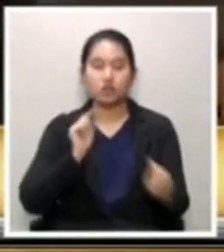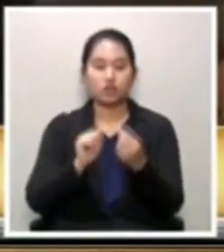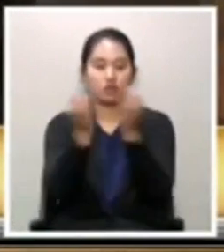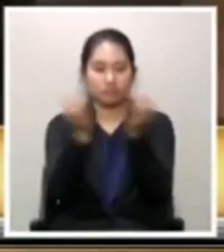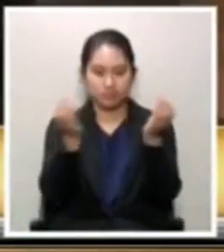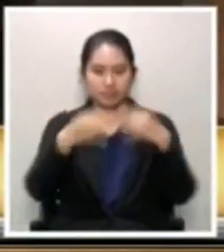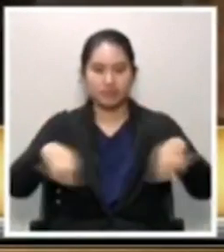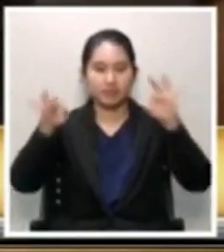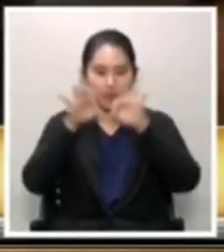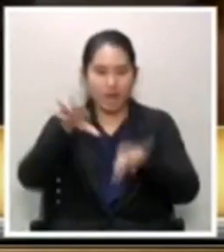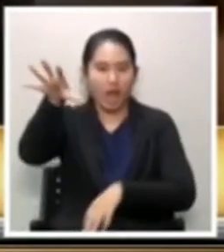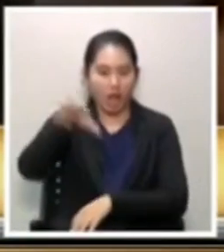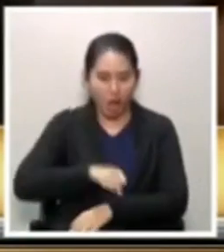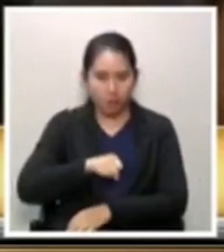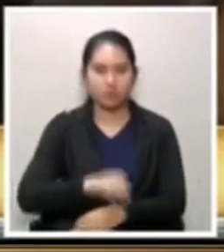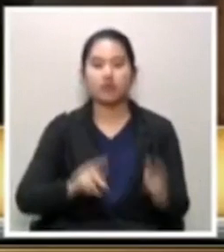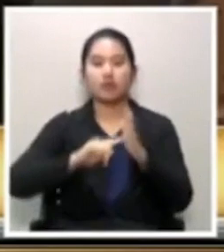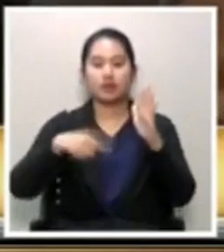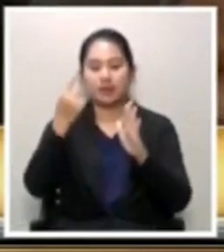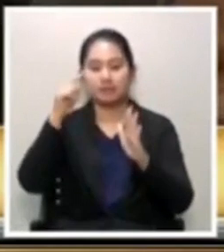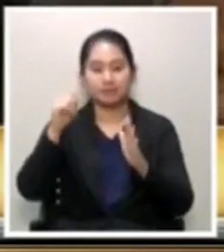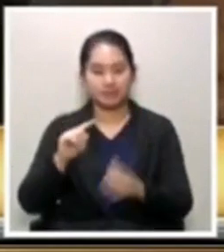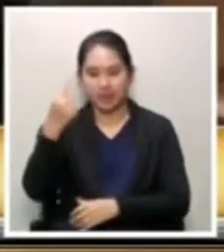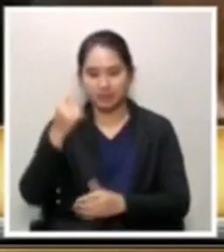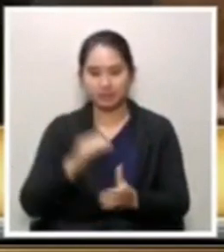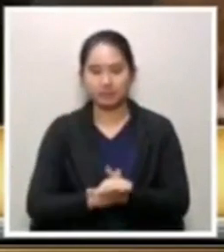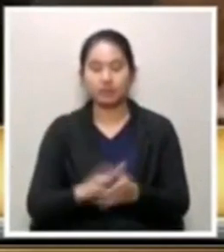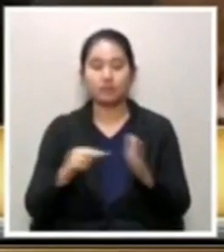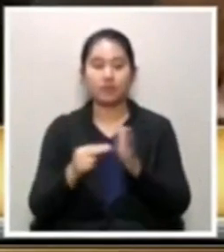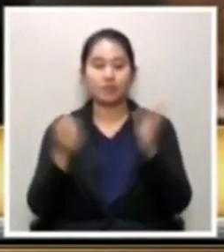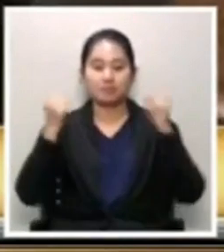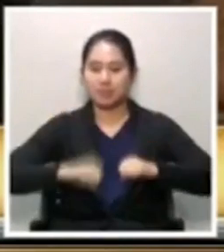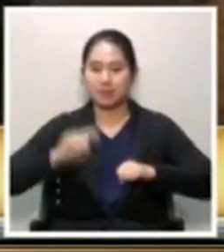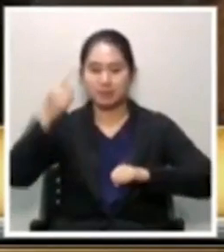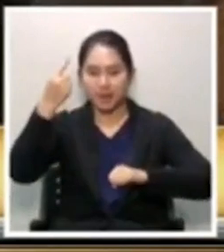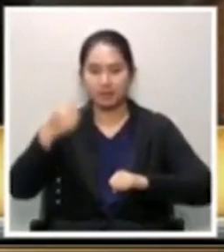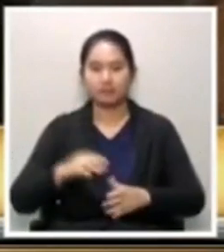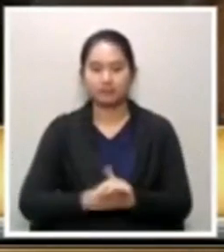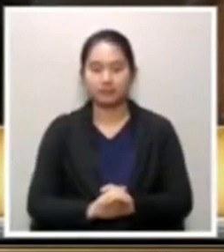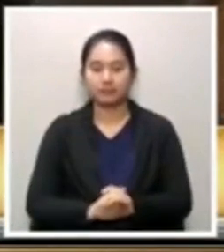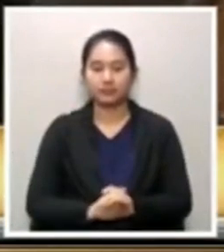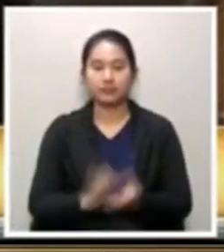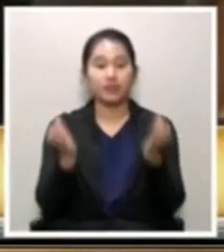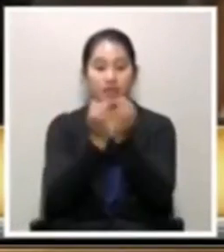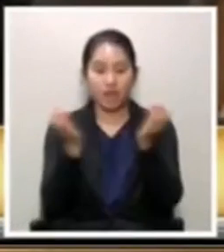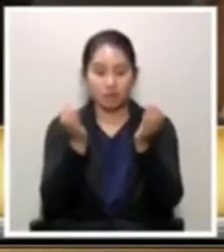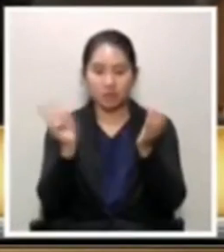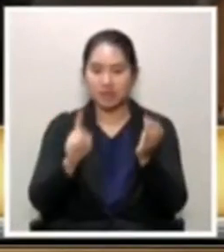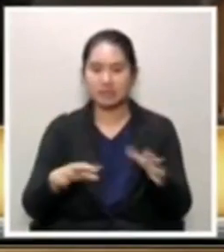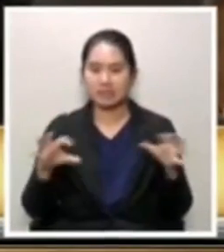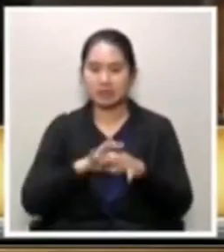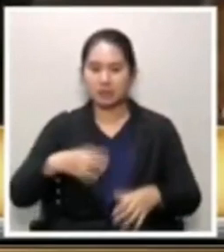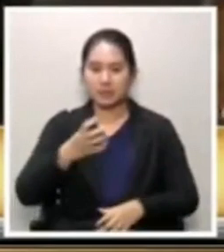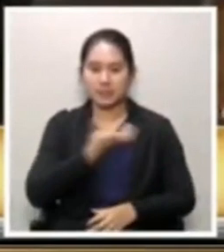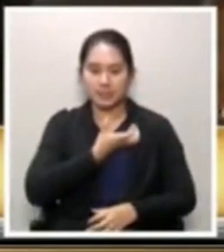40กลับมาให้ได้เริ่มต้นกันใหม่อีกครั้งครับแสวงหาฉันทามติใหม่ร่วมกันรัฐธรรมนูญแบบการแก้แค้นเอาคืนส